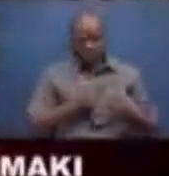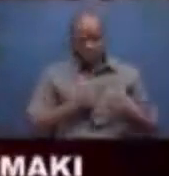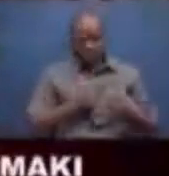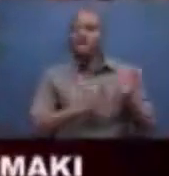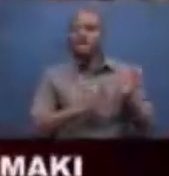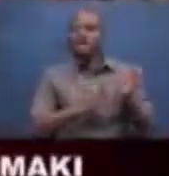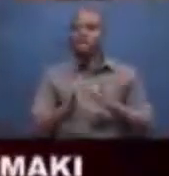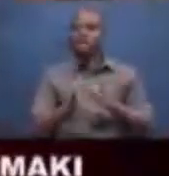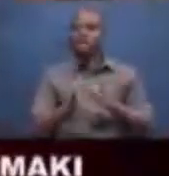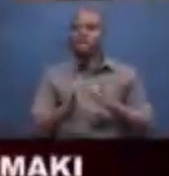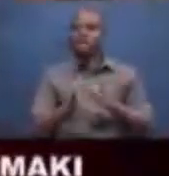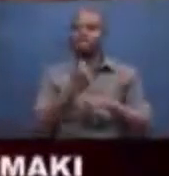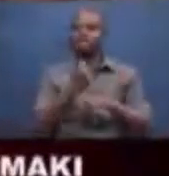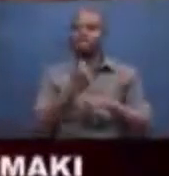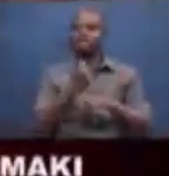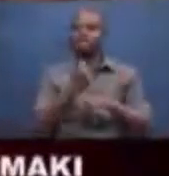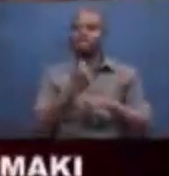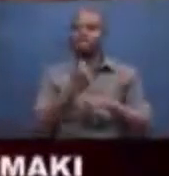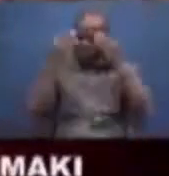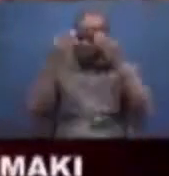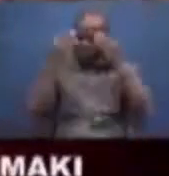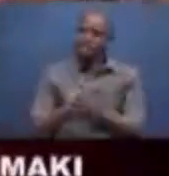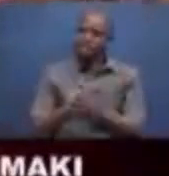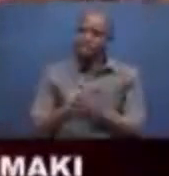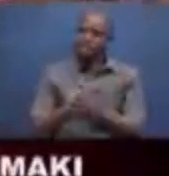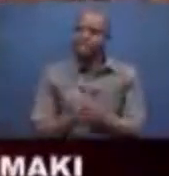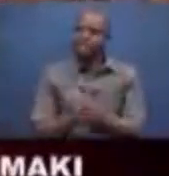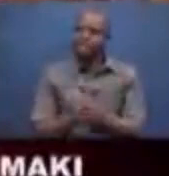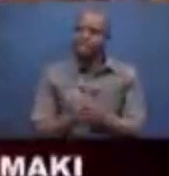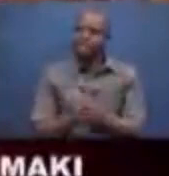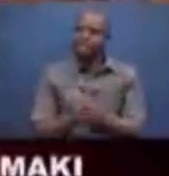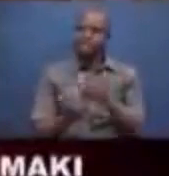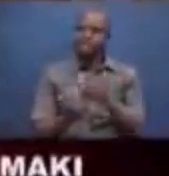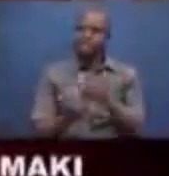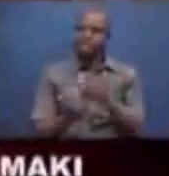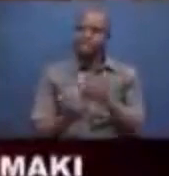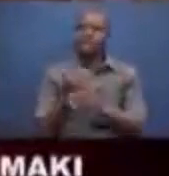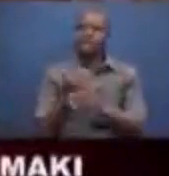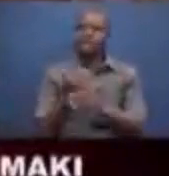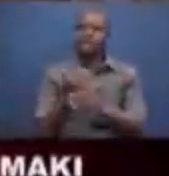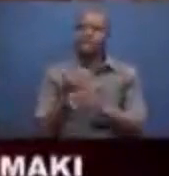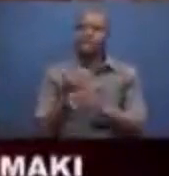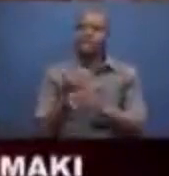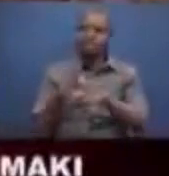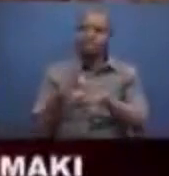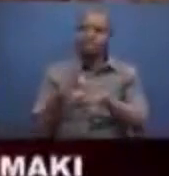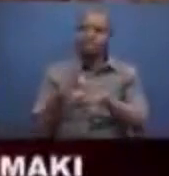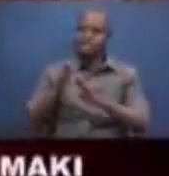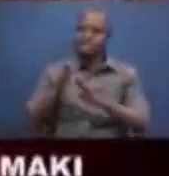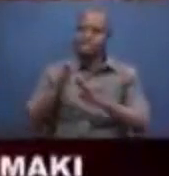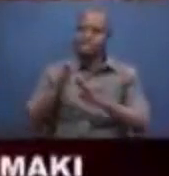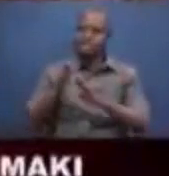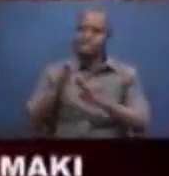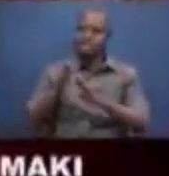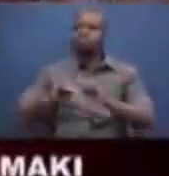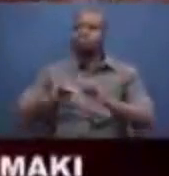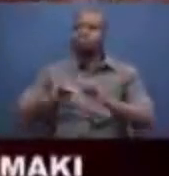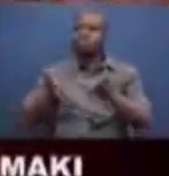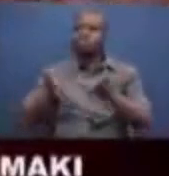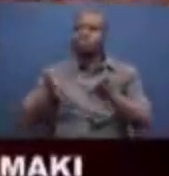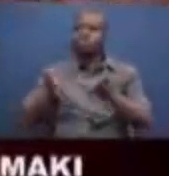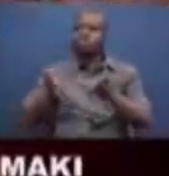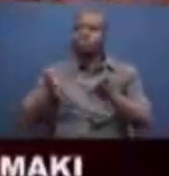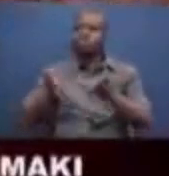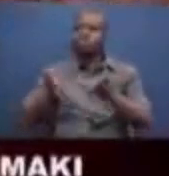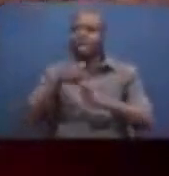Tutajiandaa kufanya mafunzo pale kwa wanafunzi wa kuzalisha samaki. Kwanza hatukutegemea kama tungeweza kupata